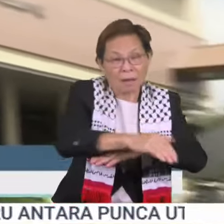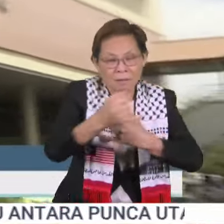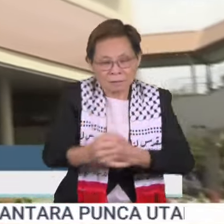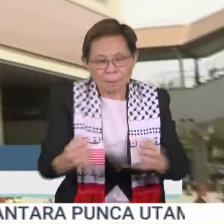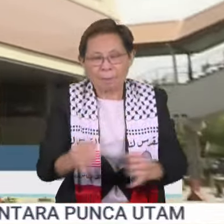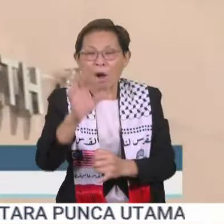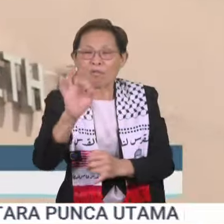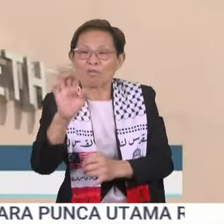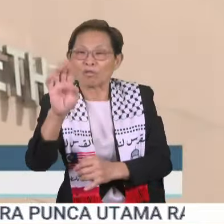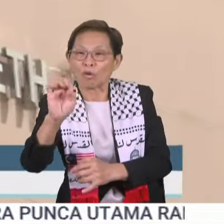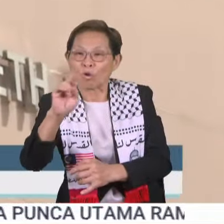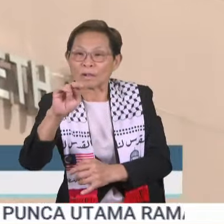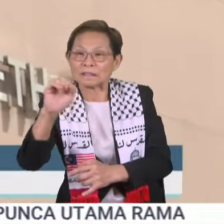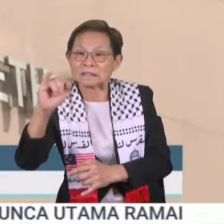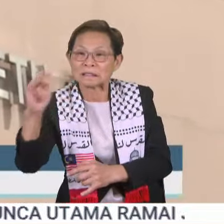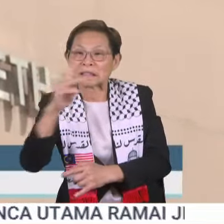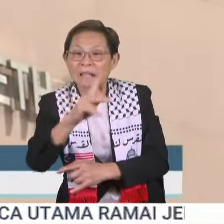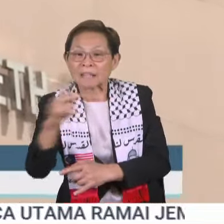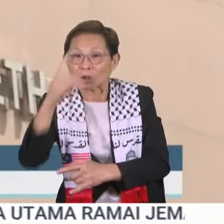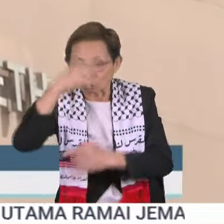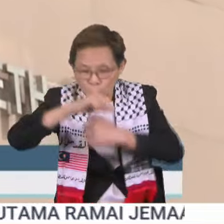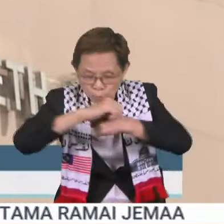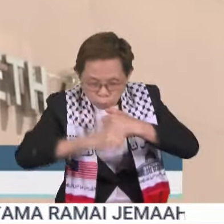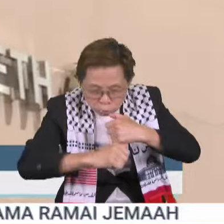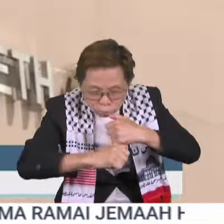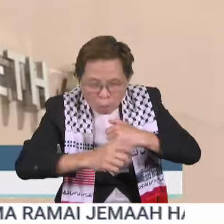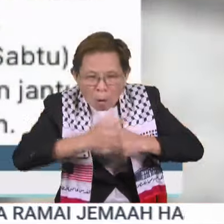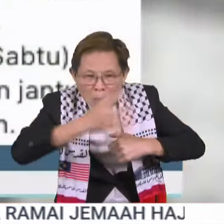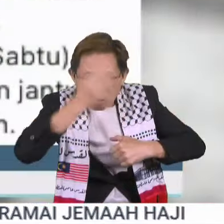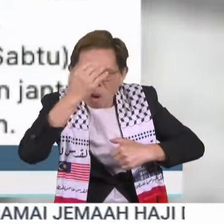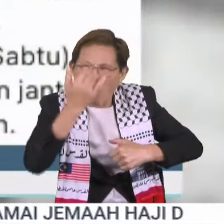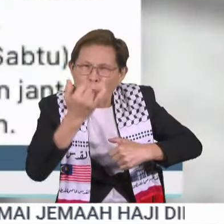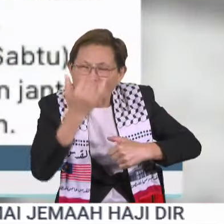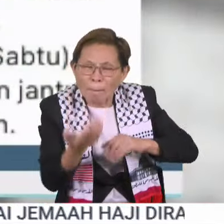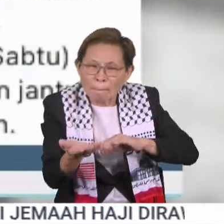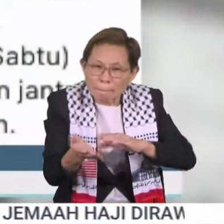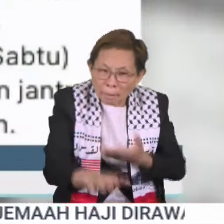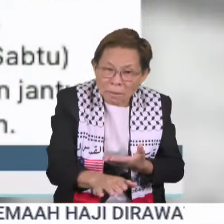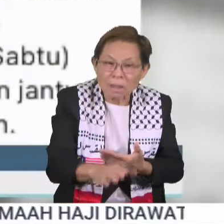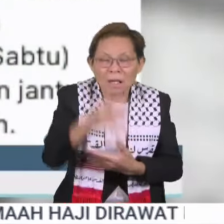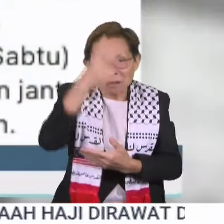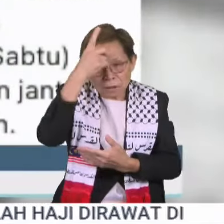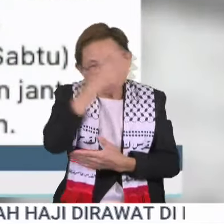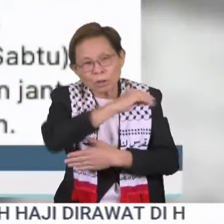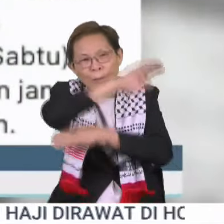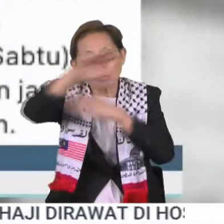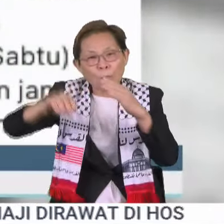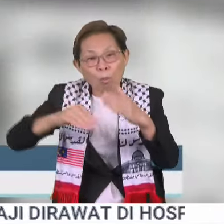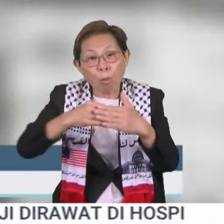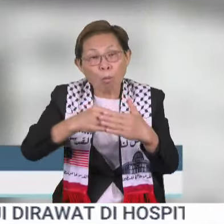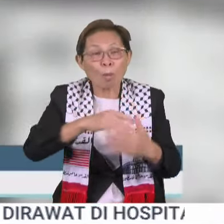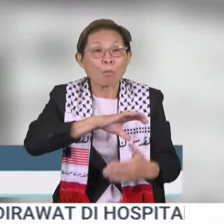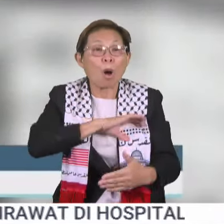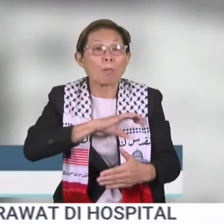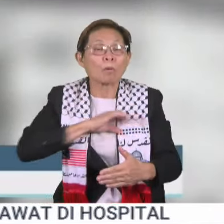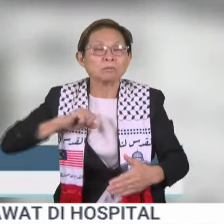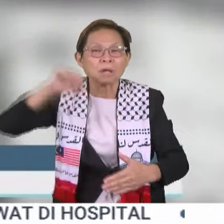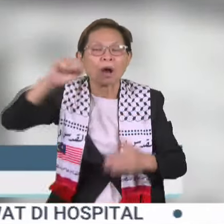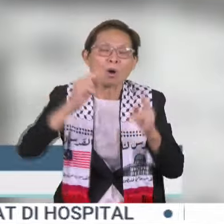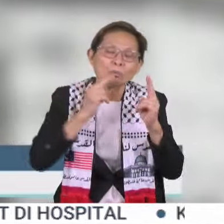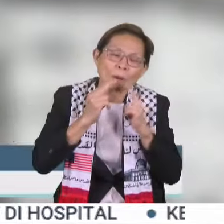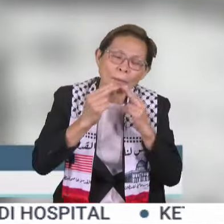Kota Kinabalu untuk bedah siasat bagi mengetahui punca kematian. Datuk Jauhti dan seluruh warga PDRM Sabah